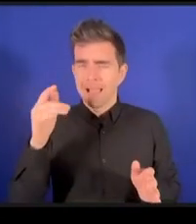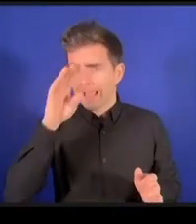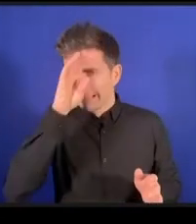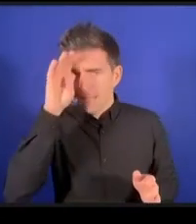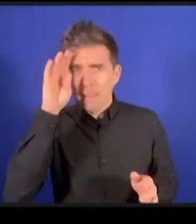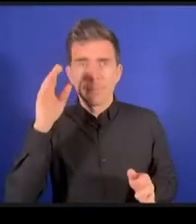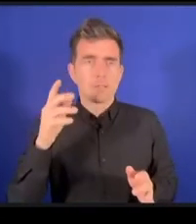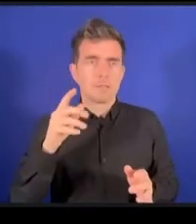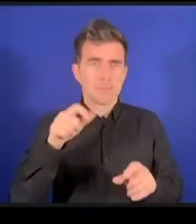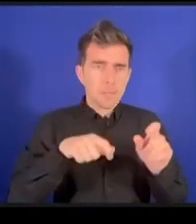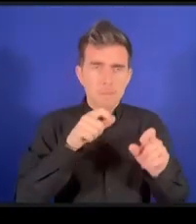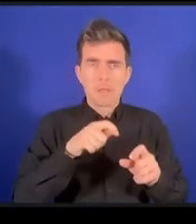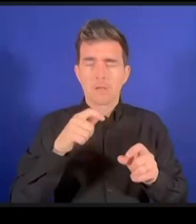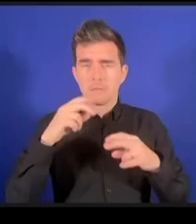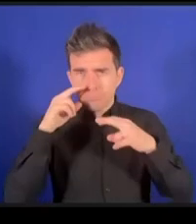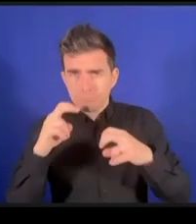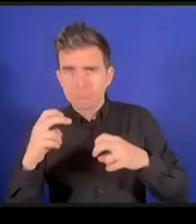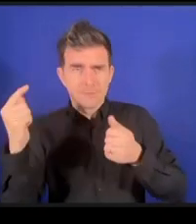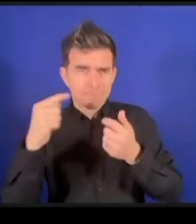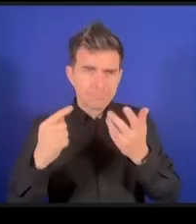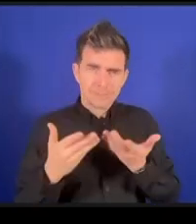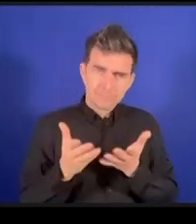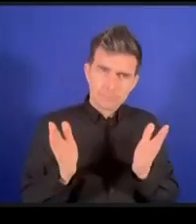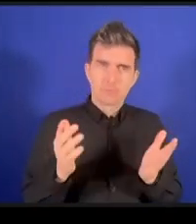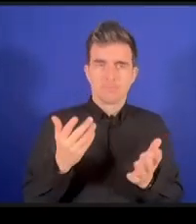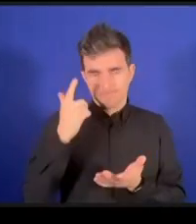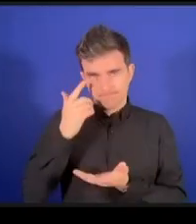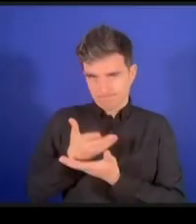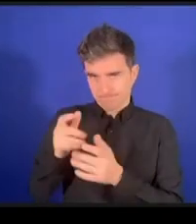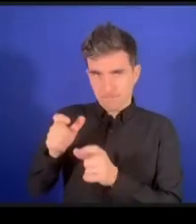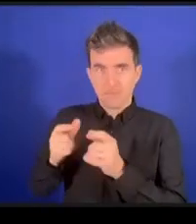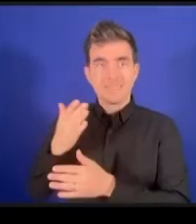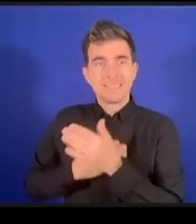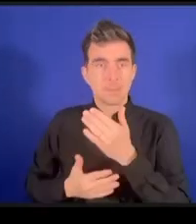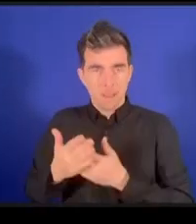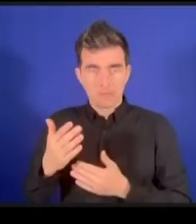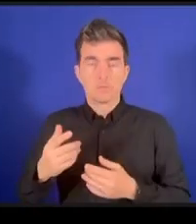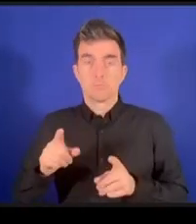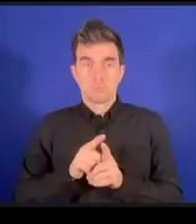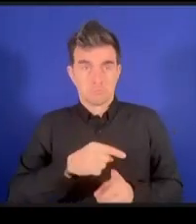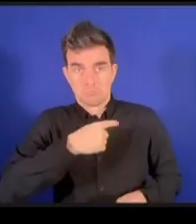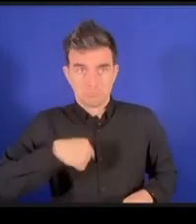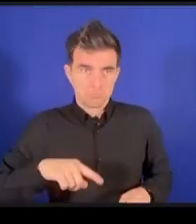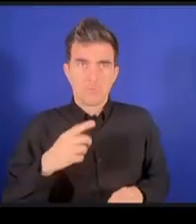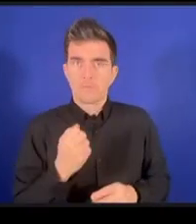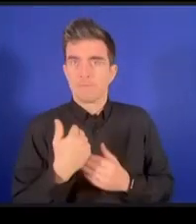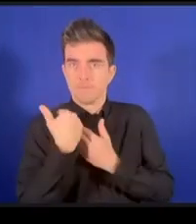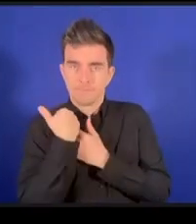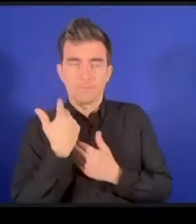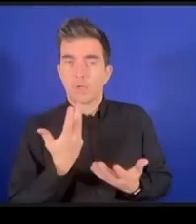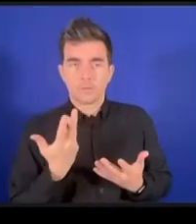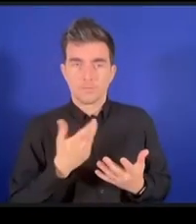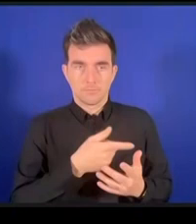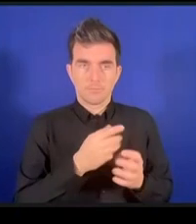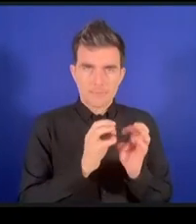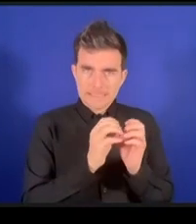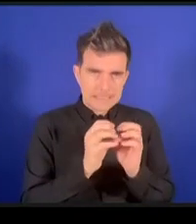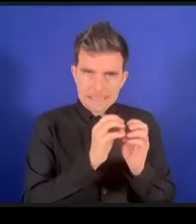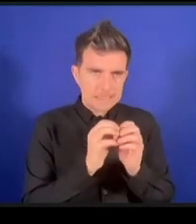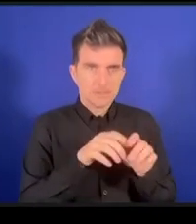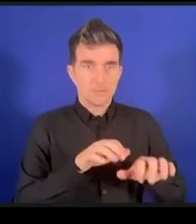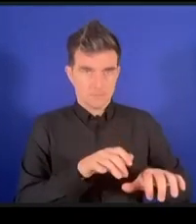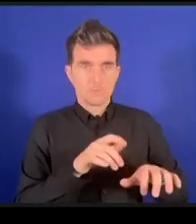прежде всего помочь тем кто отвечает за разработку программного обеспечения которые используется онлайн ведь не